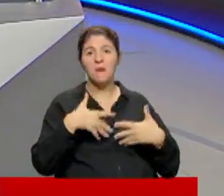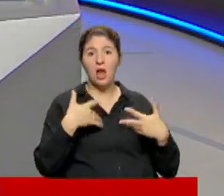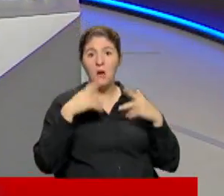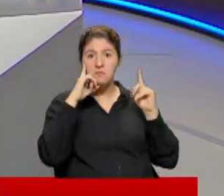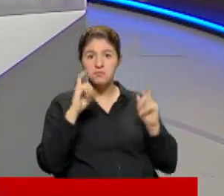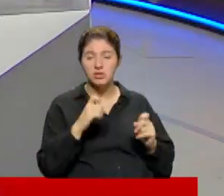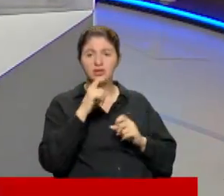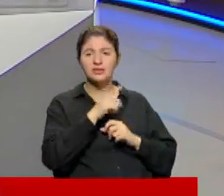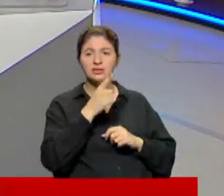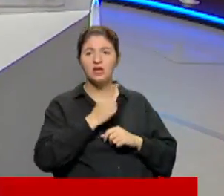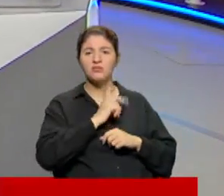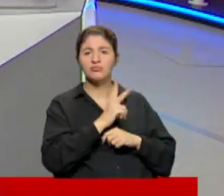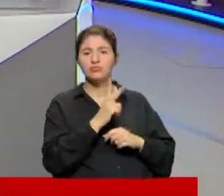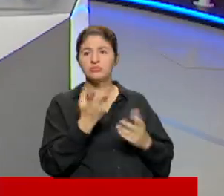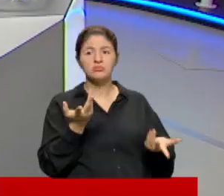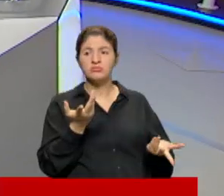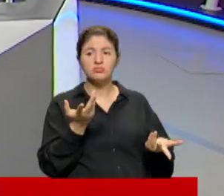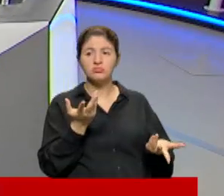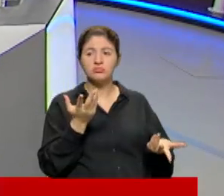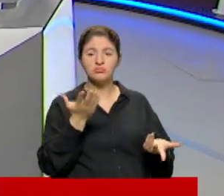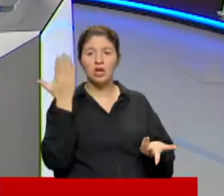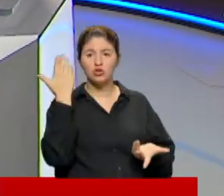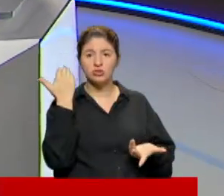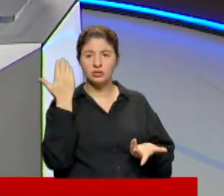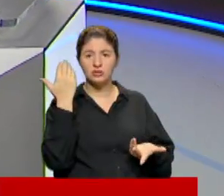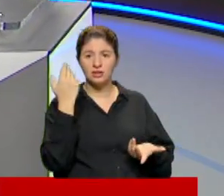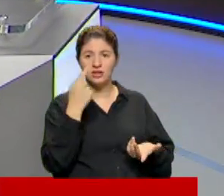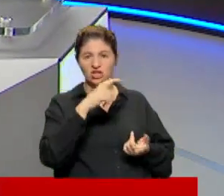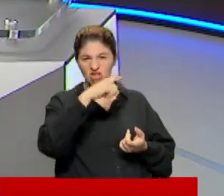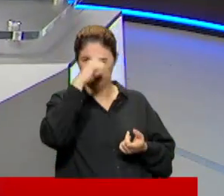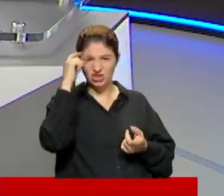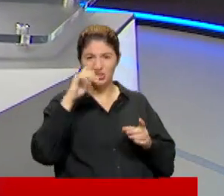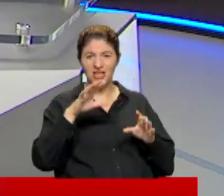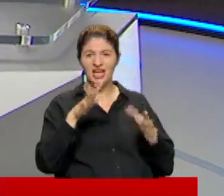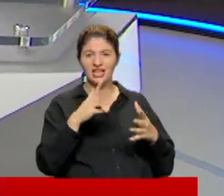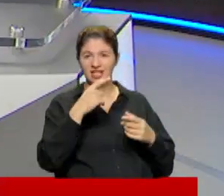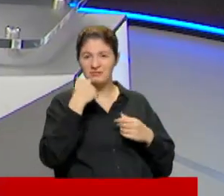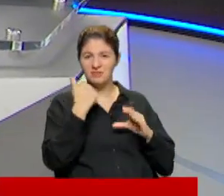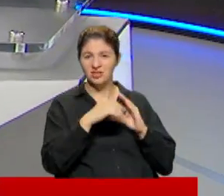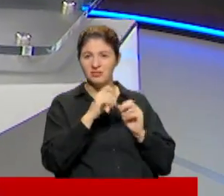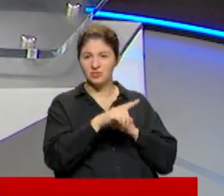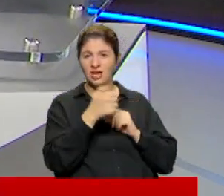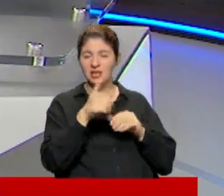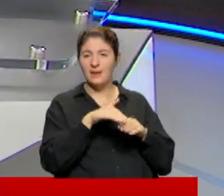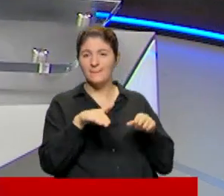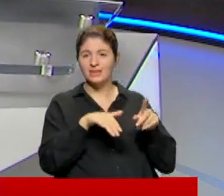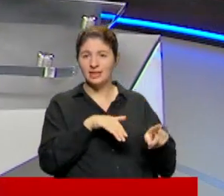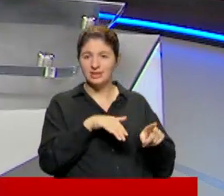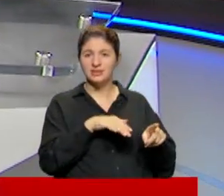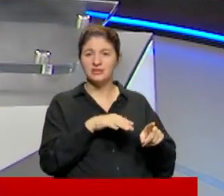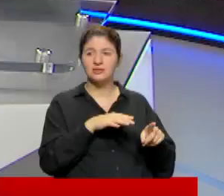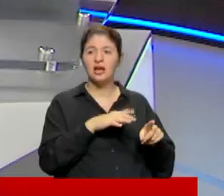ediliyor sizin adayınız daha öncesinde sıcak ılımlı mesajlar da verdiniz altılı Masa'nın